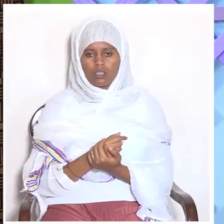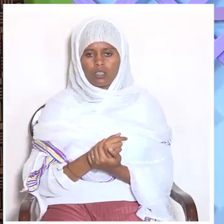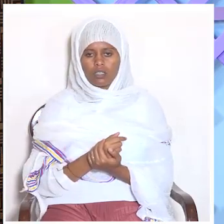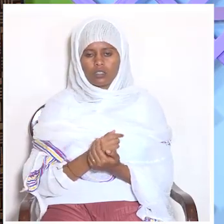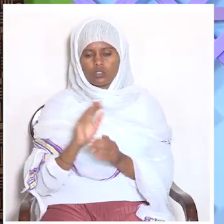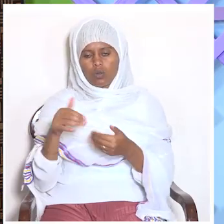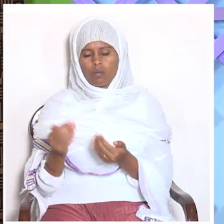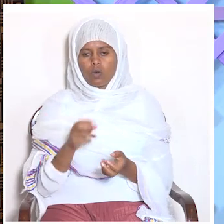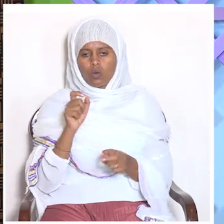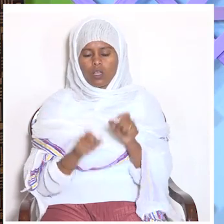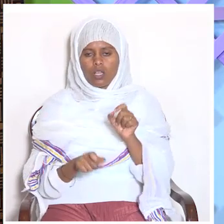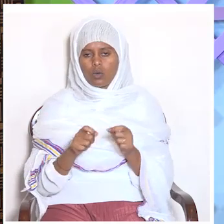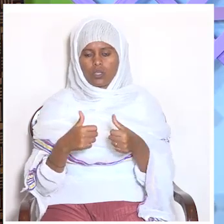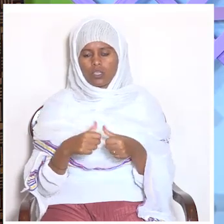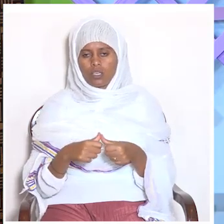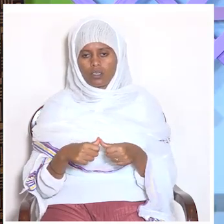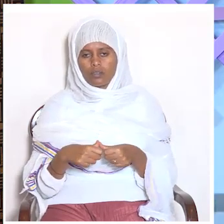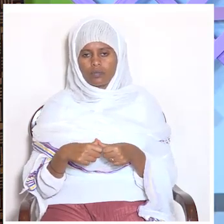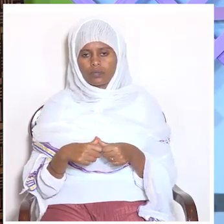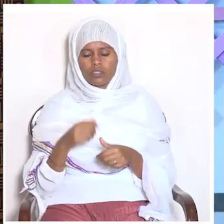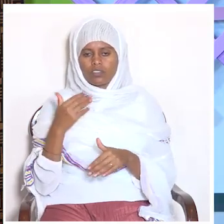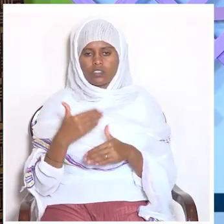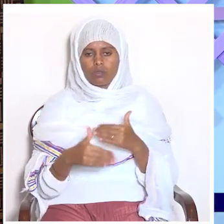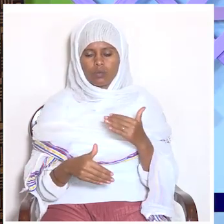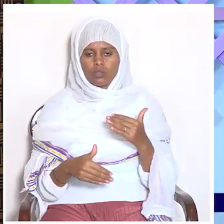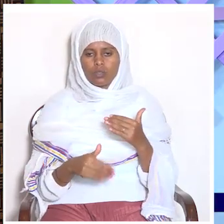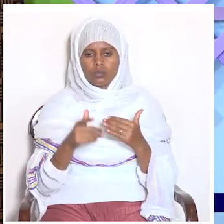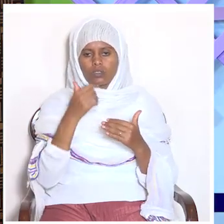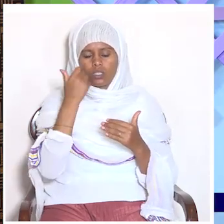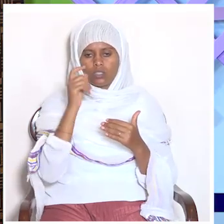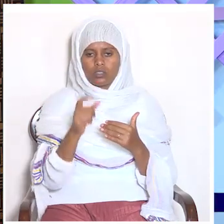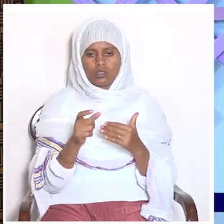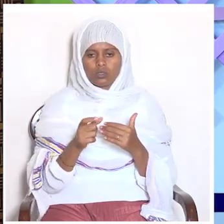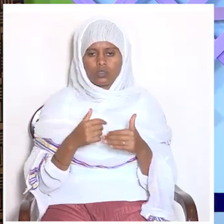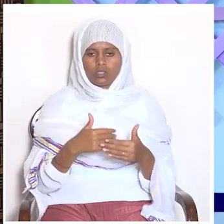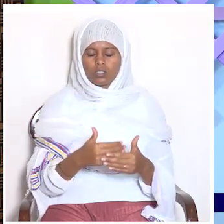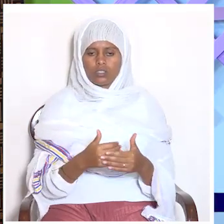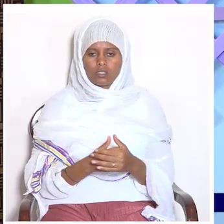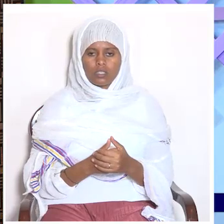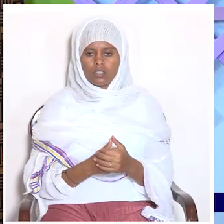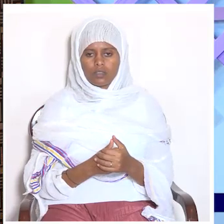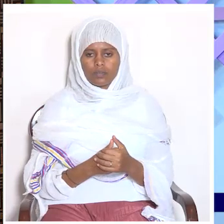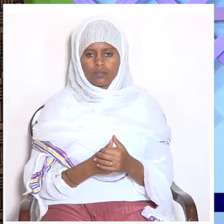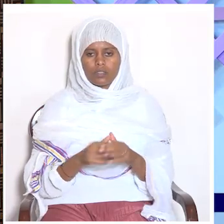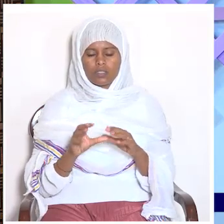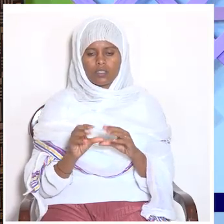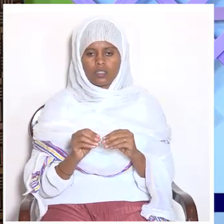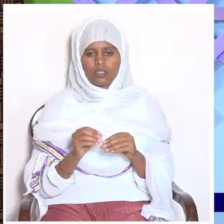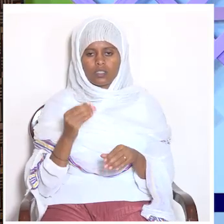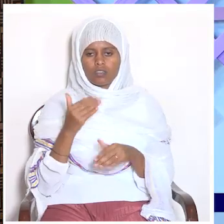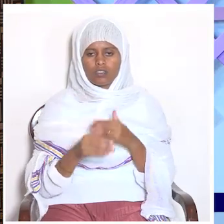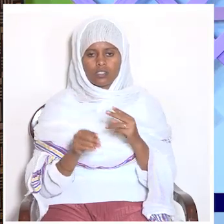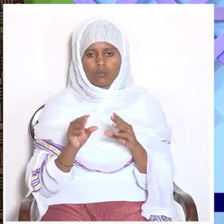ዝተዋሃቦ ውዕል ወይ ድማ ኪዳን ንኽፍፀመሉ በዚ ዕለት እዚ ተፀኒሳ